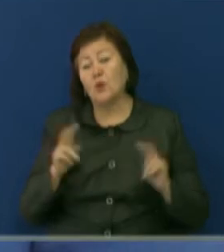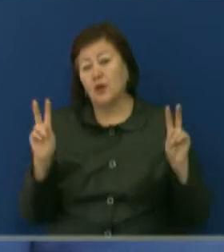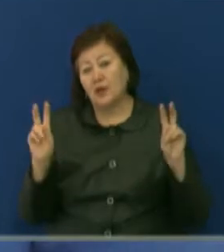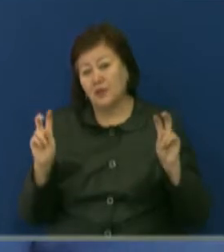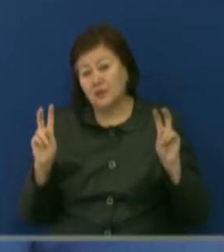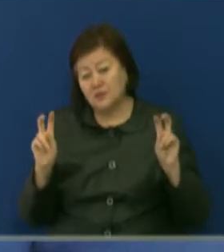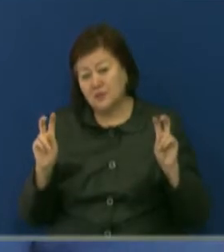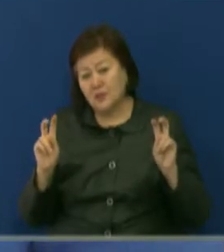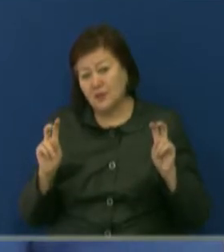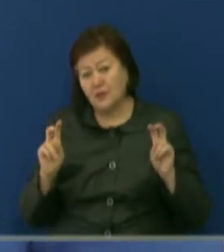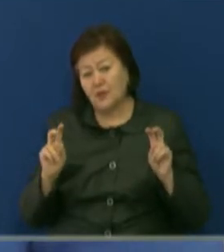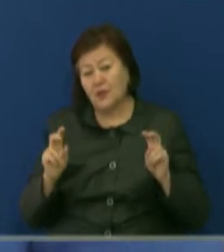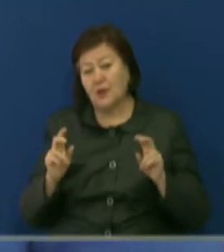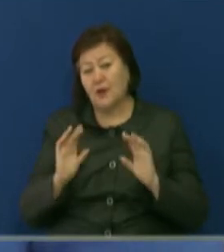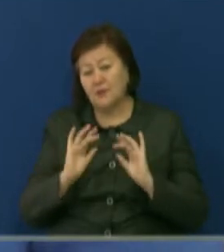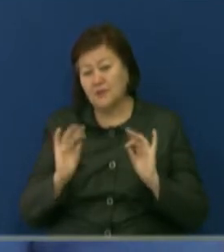атыр. Мен қызым